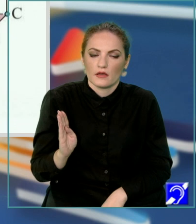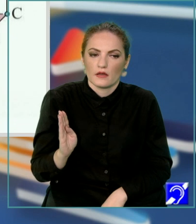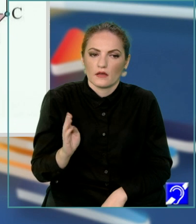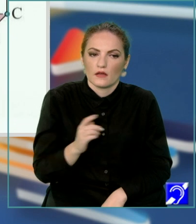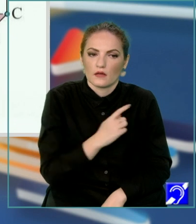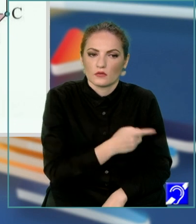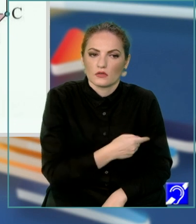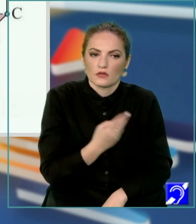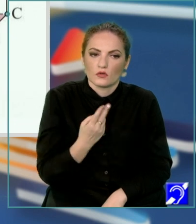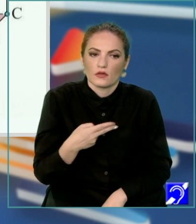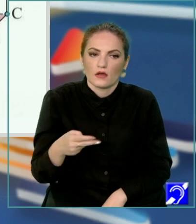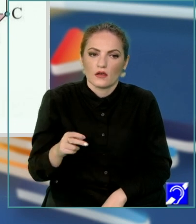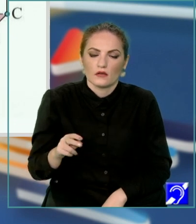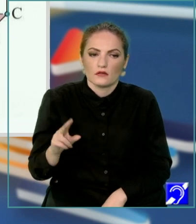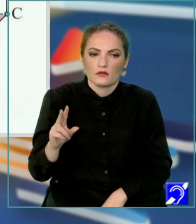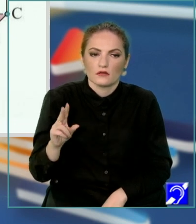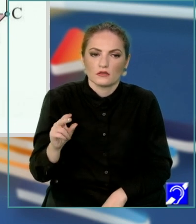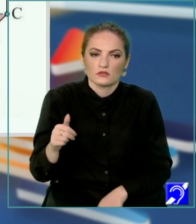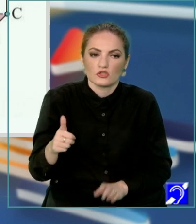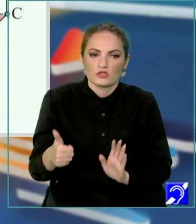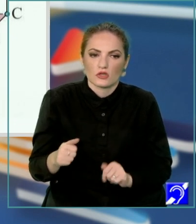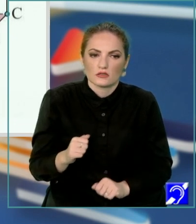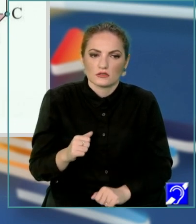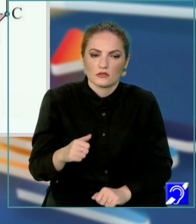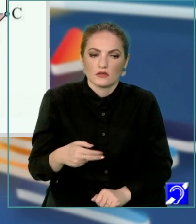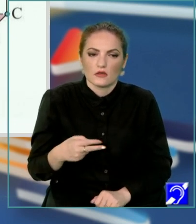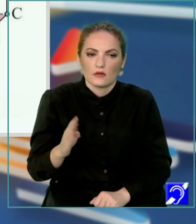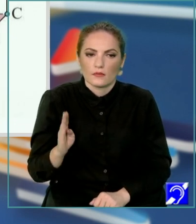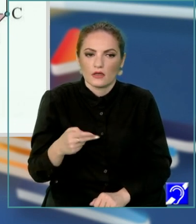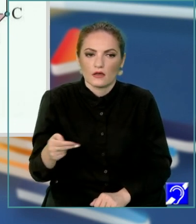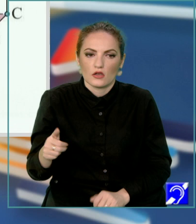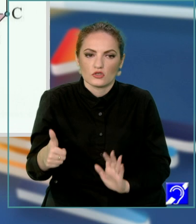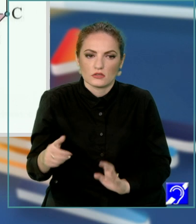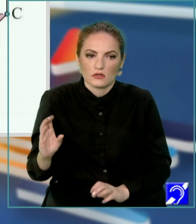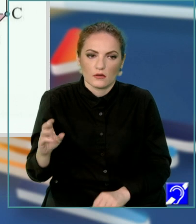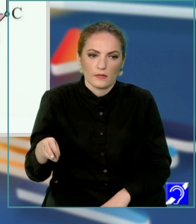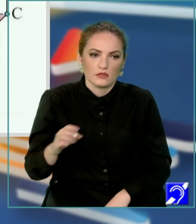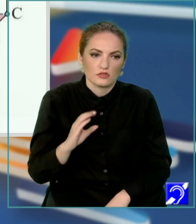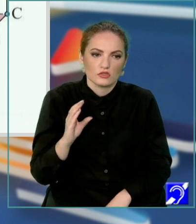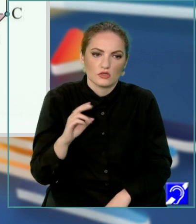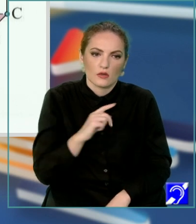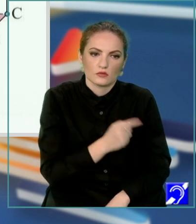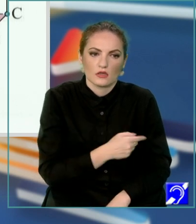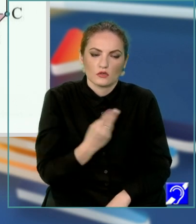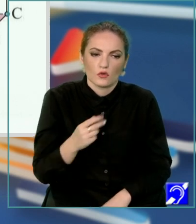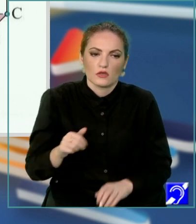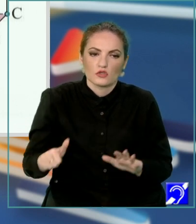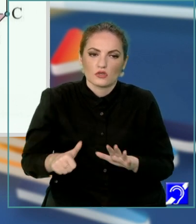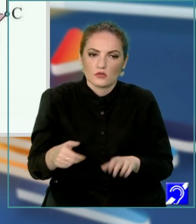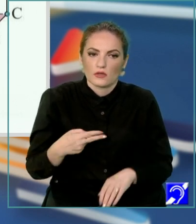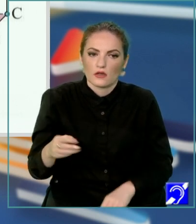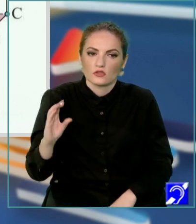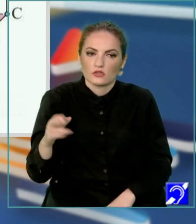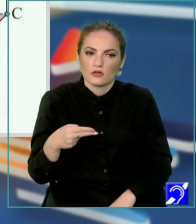egal 6 cm si pătrat egal șaisprezece Dash c egal 4 cm am obținut